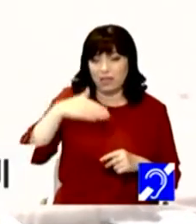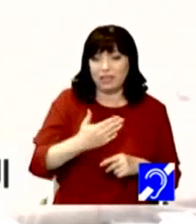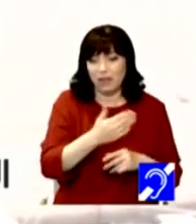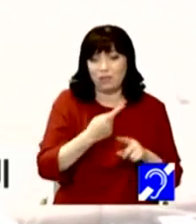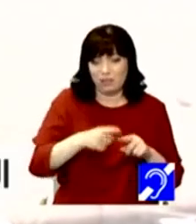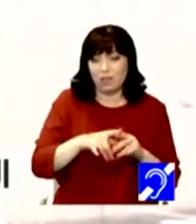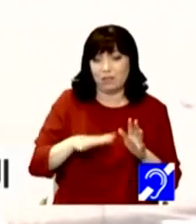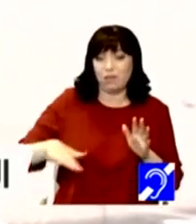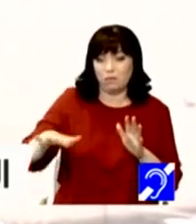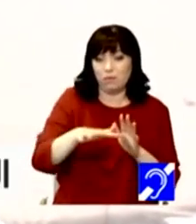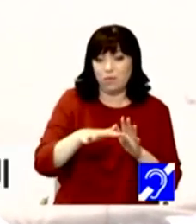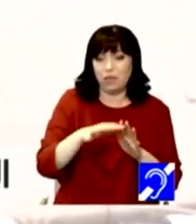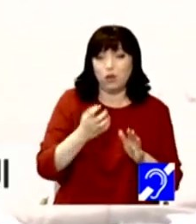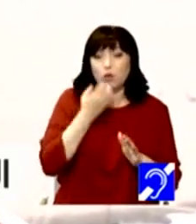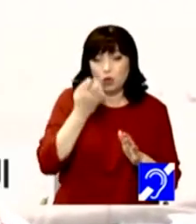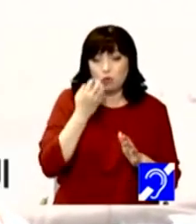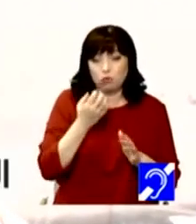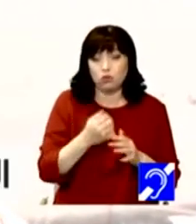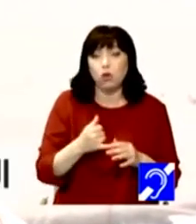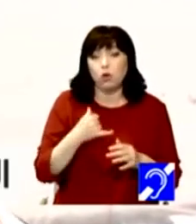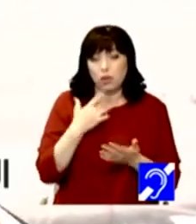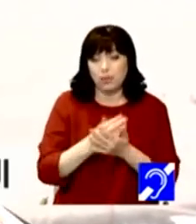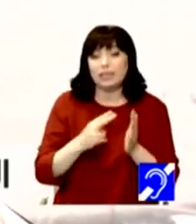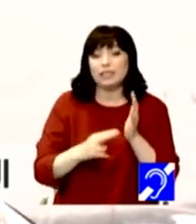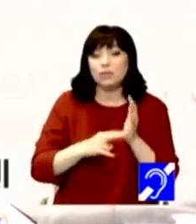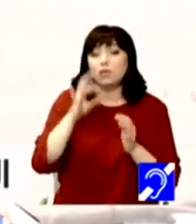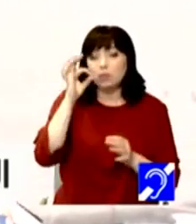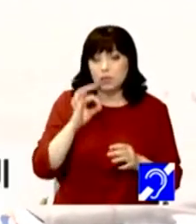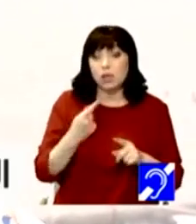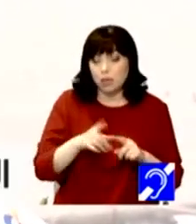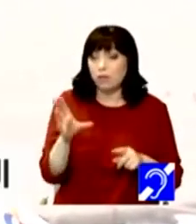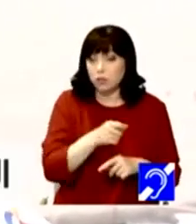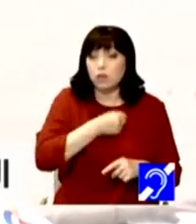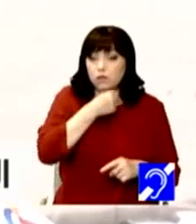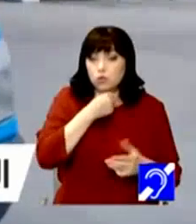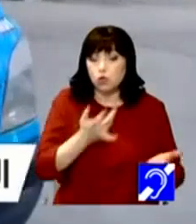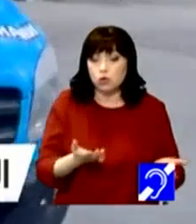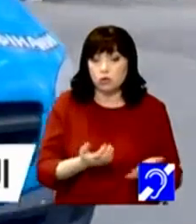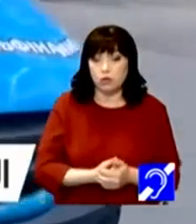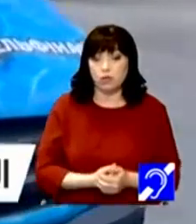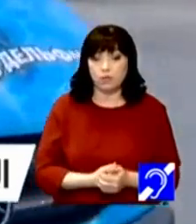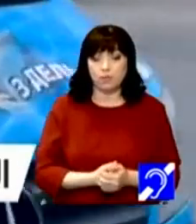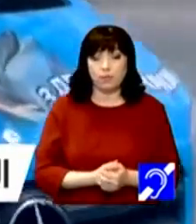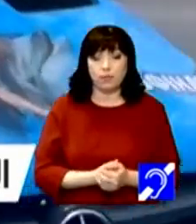zona noastră costieră de sud, cred că avem 70% din ei adulți, din toate cele trei specii.